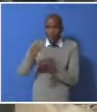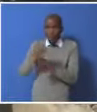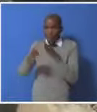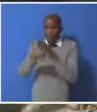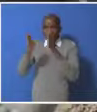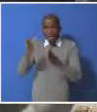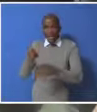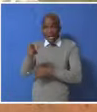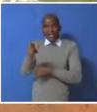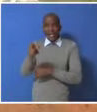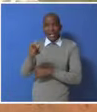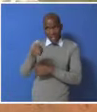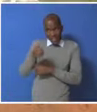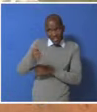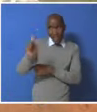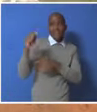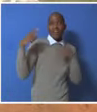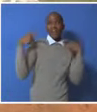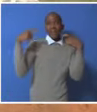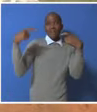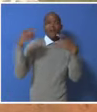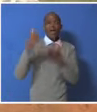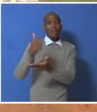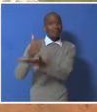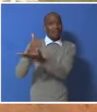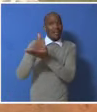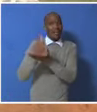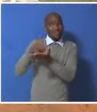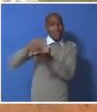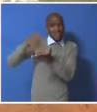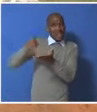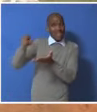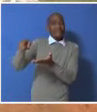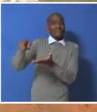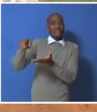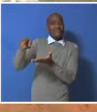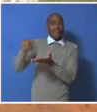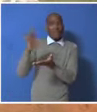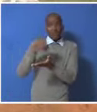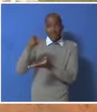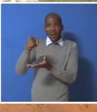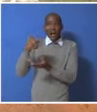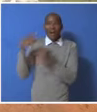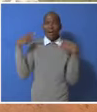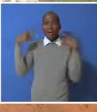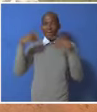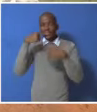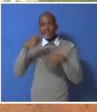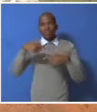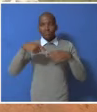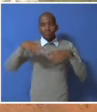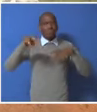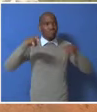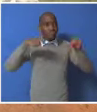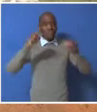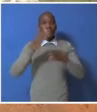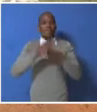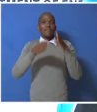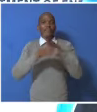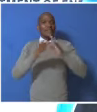neele sepe ba thusiwa ke goromente, tota bone ba mothomong ya yone programme ena ya biogas